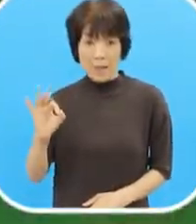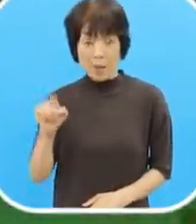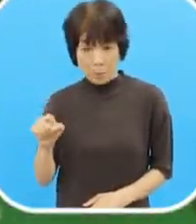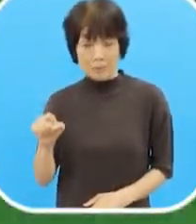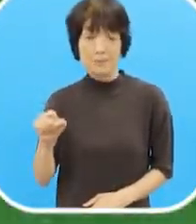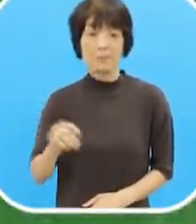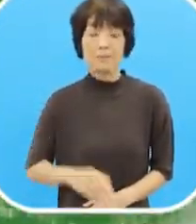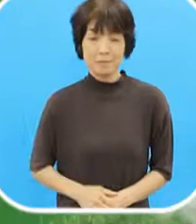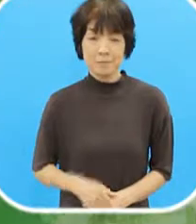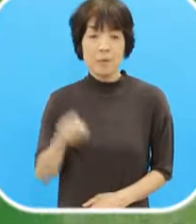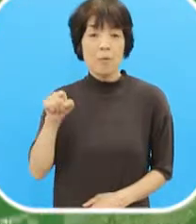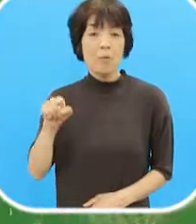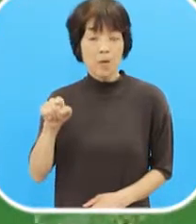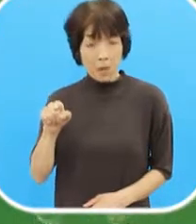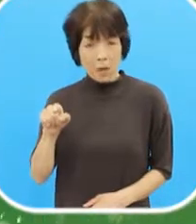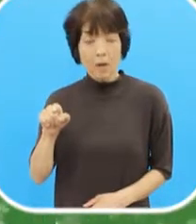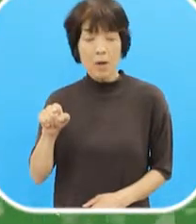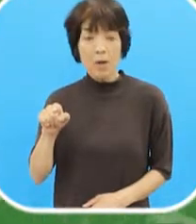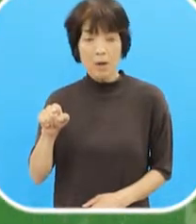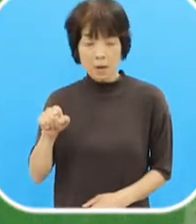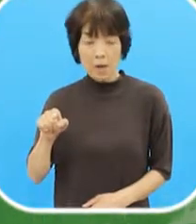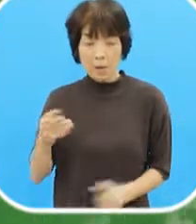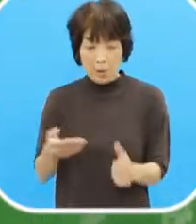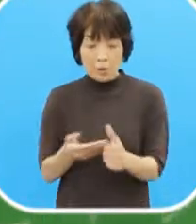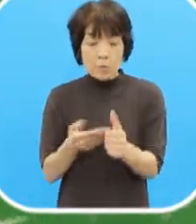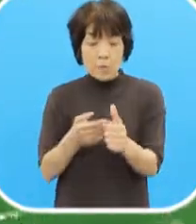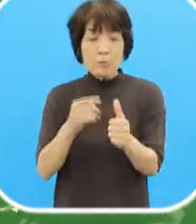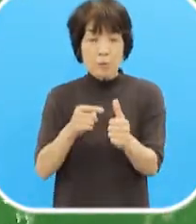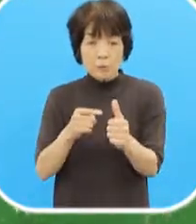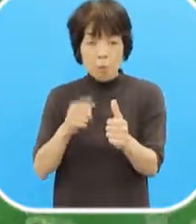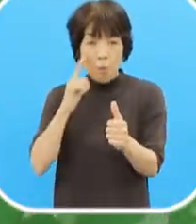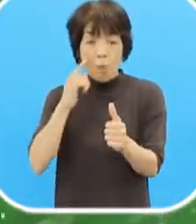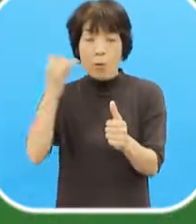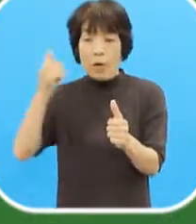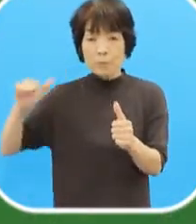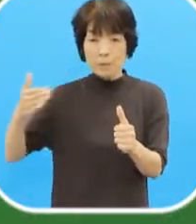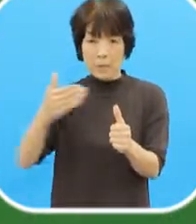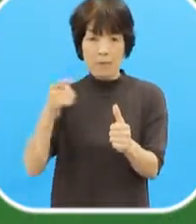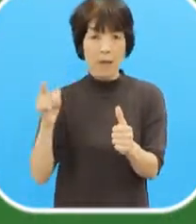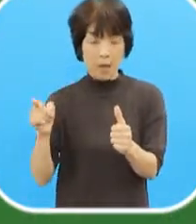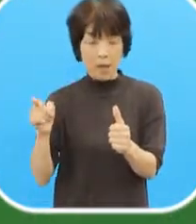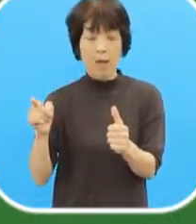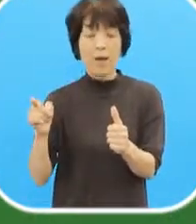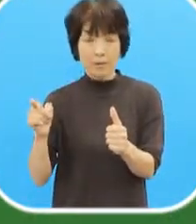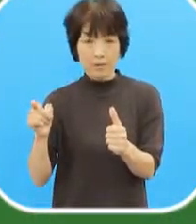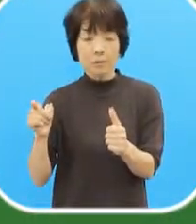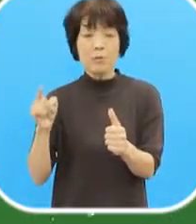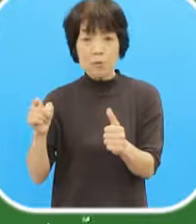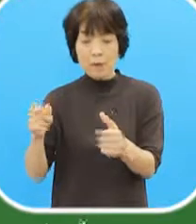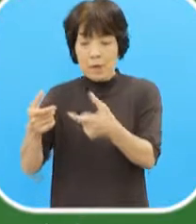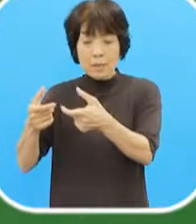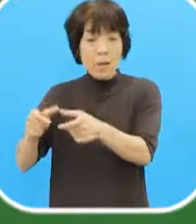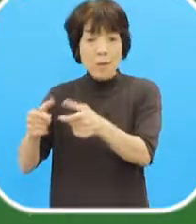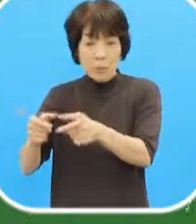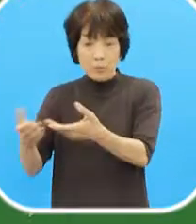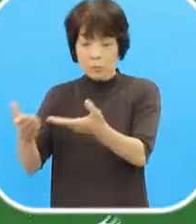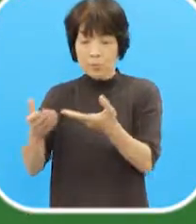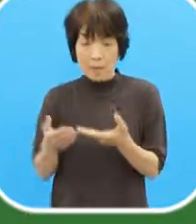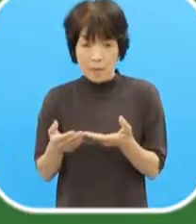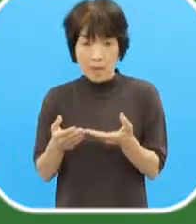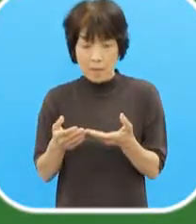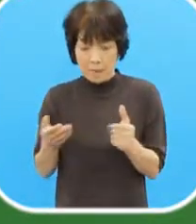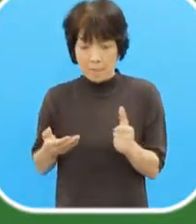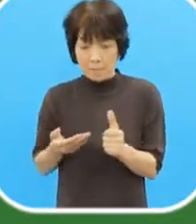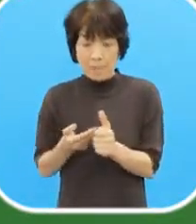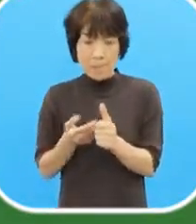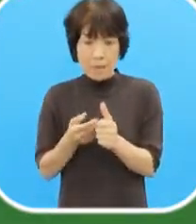ですね、これはあの作り育てる漁業の親のヒラメです、はい、これから卵を取